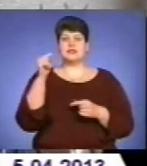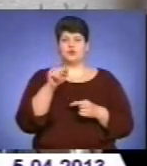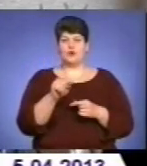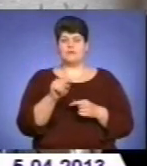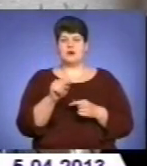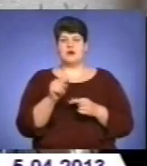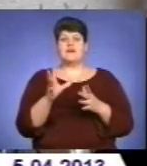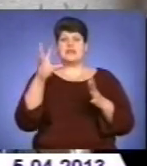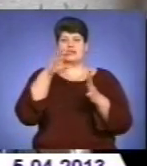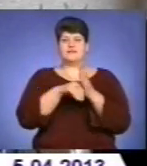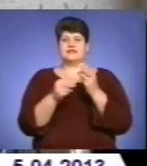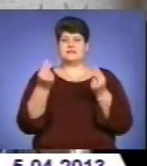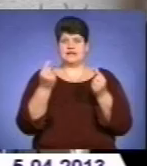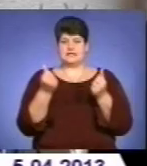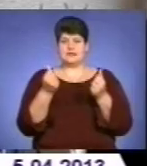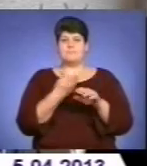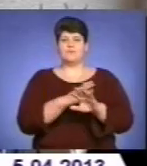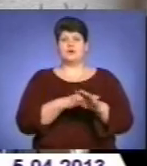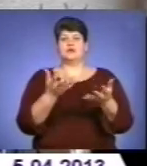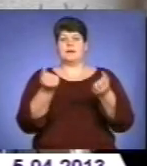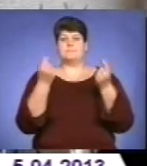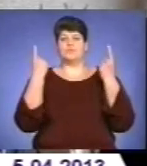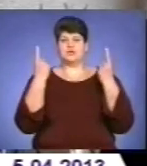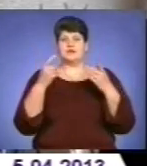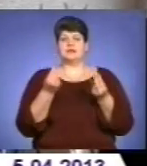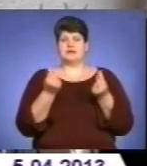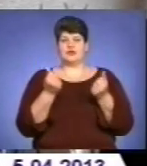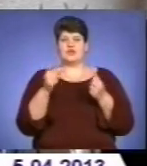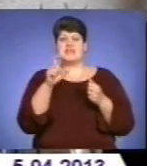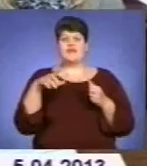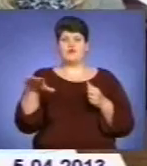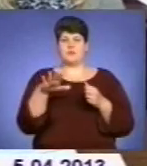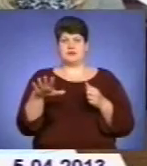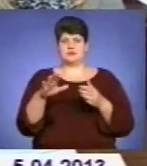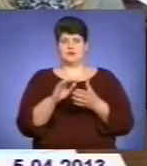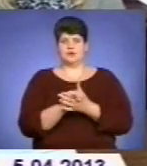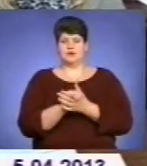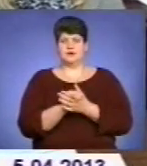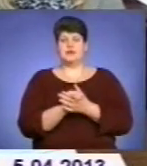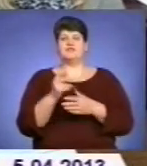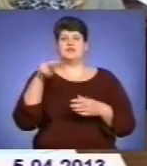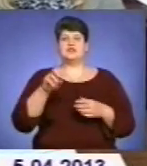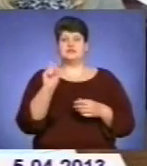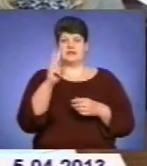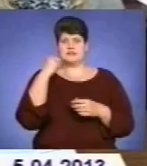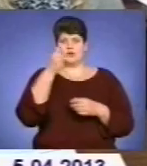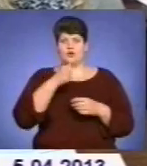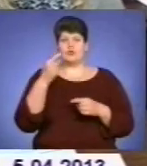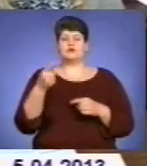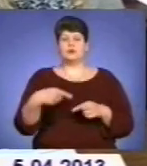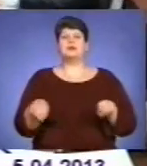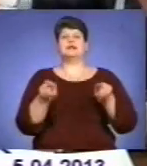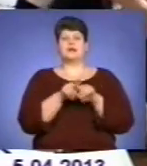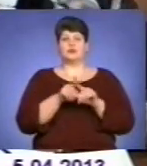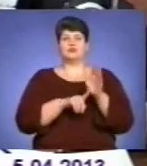инвестициях. Польша получила большие деньги от Европейской Унии. З 2012 року у Тернополі теж почала